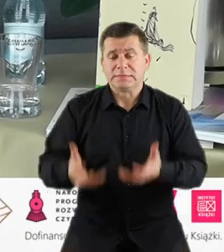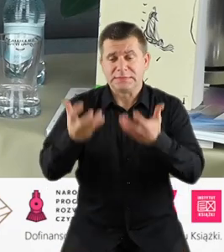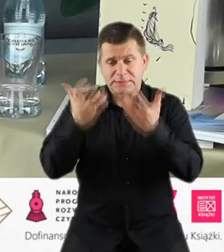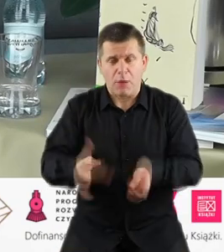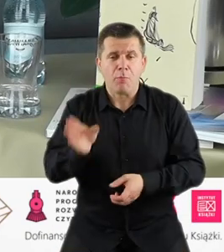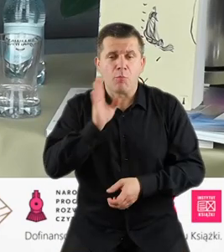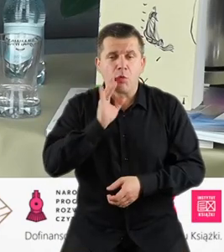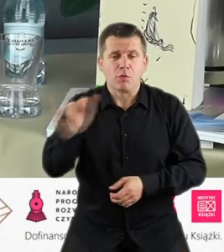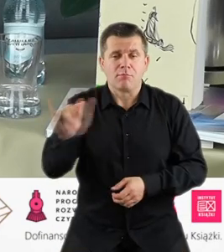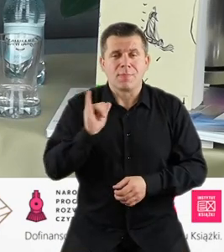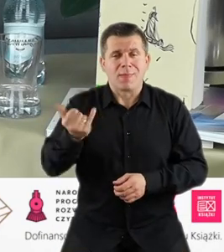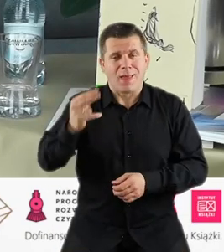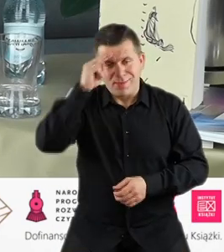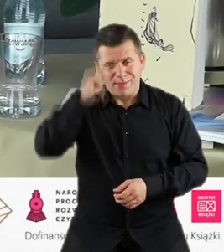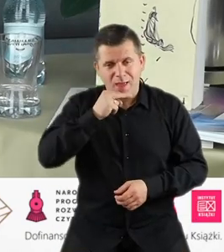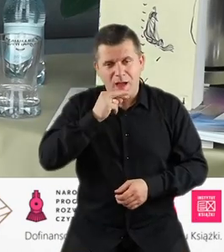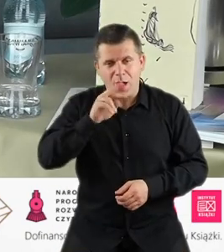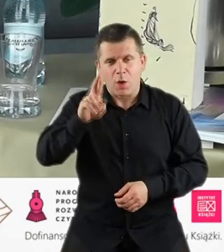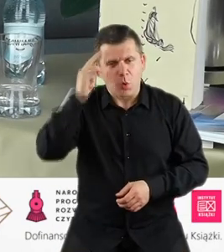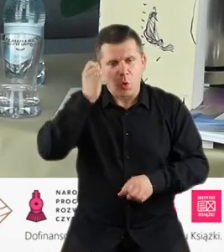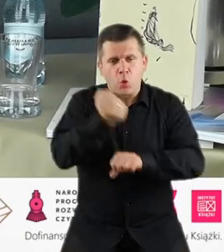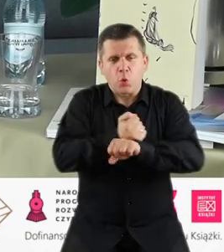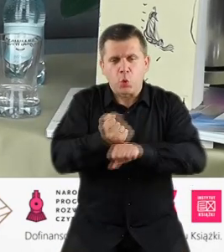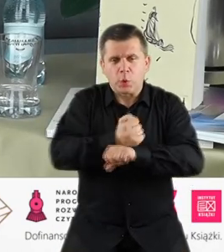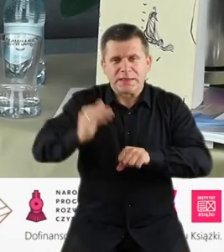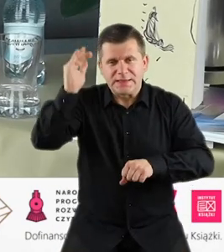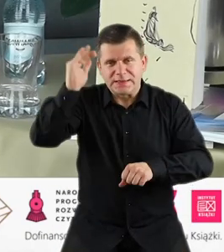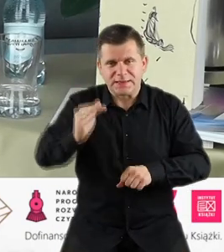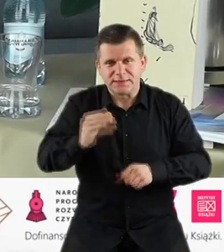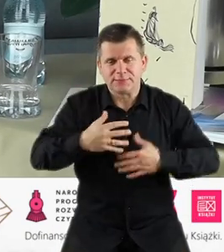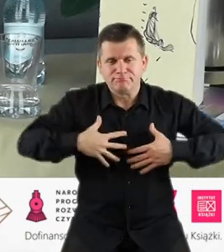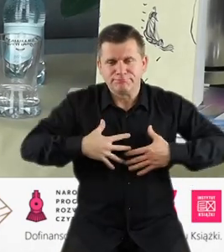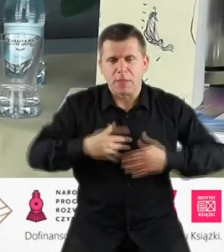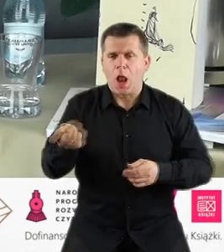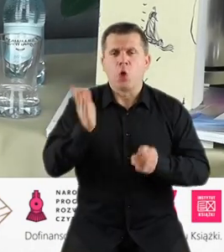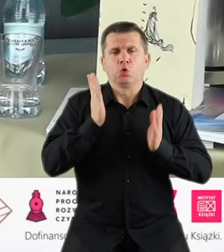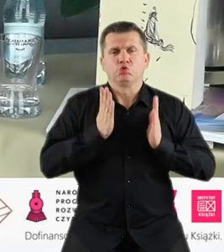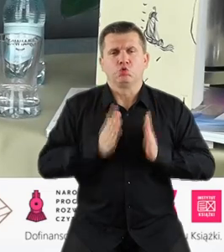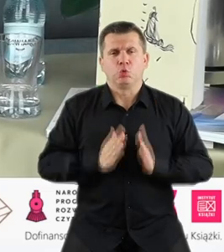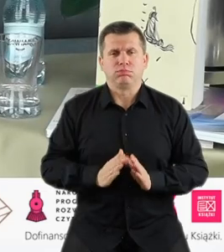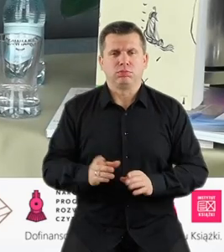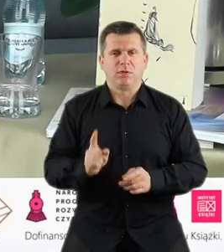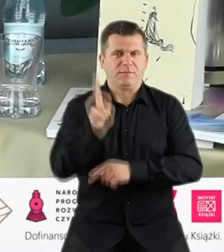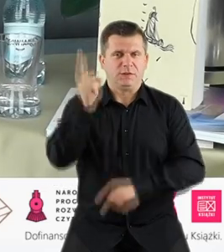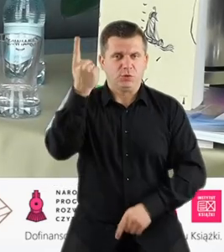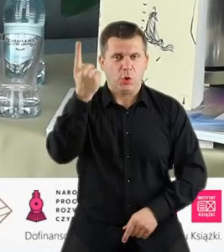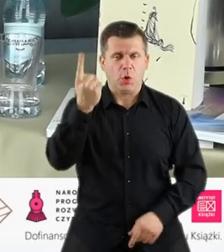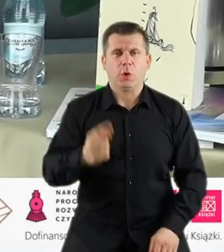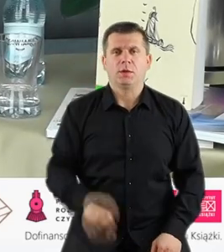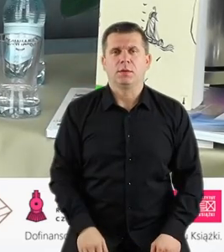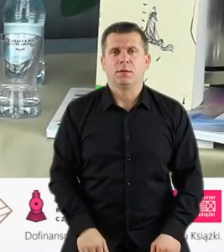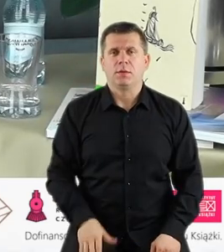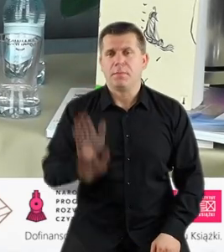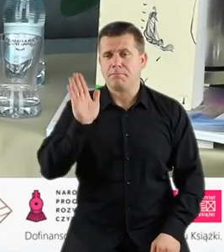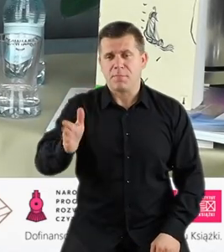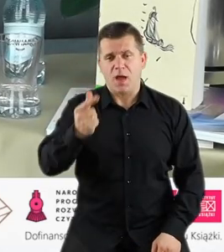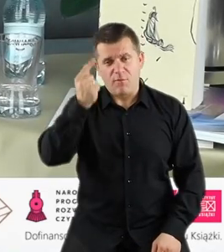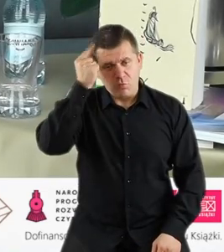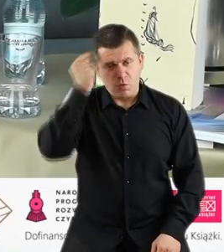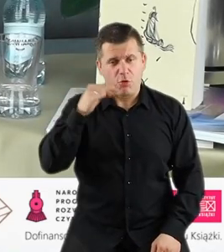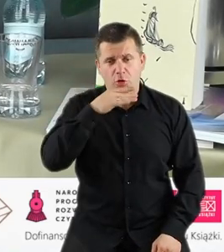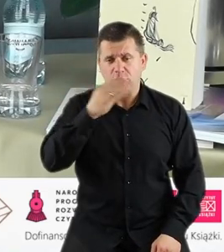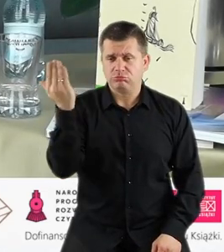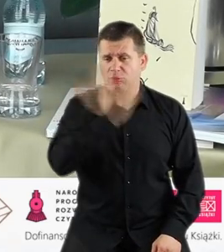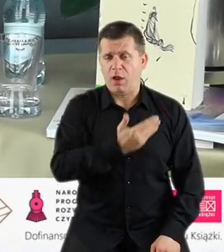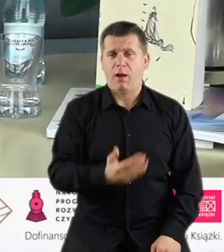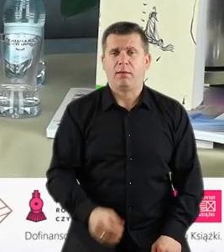Chciałby być taki jak tato, jak ten rudy, niski, krępy, ale jest szczupły, filigranowy, wysoki i ma czarne